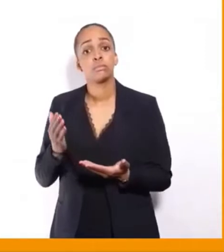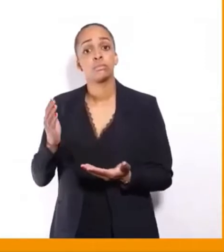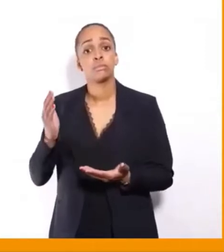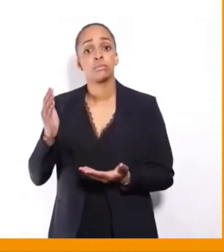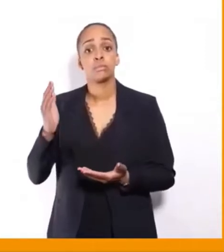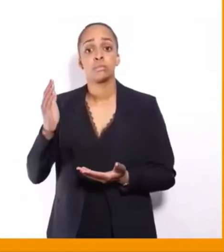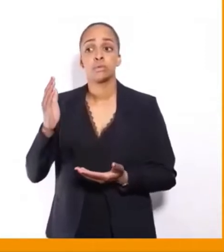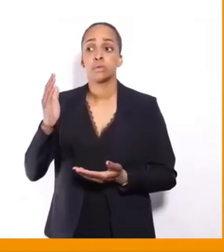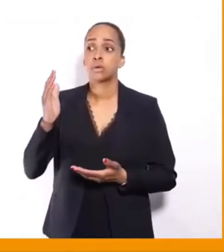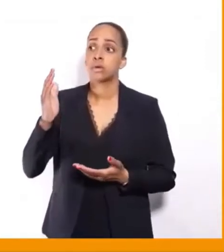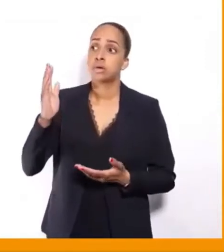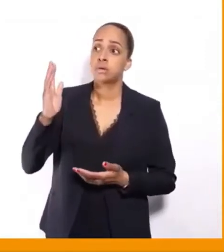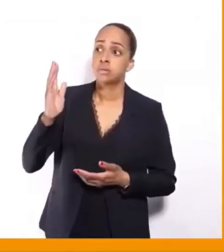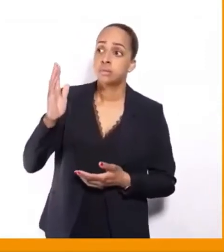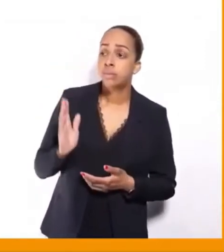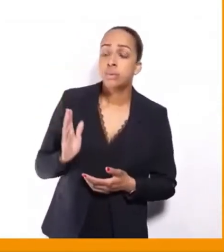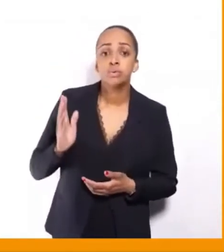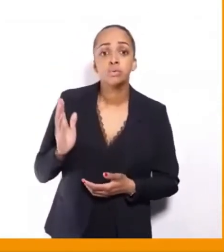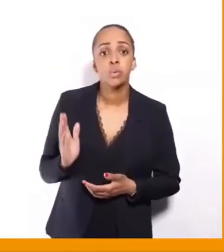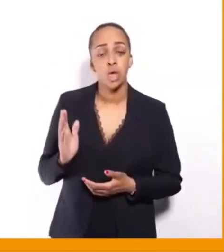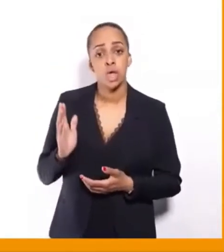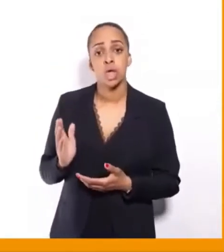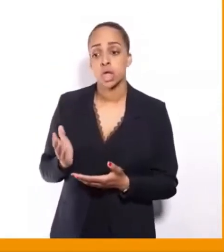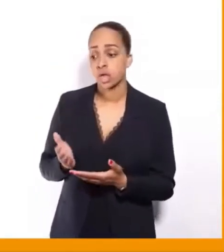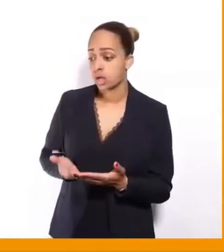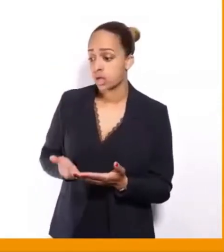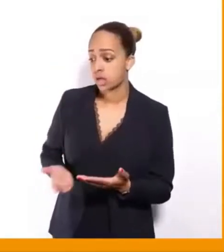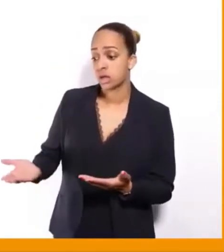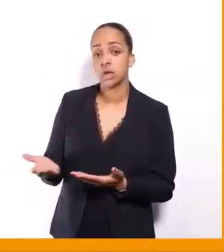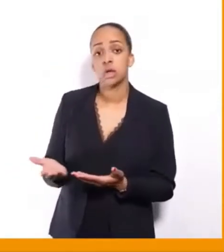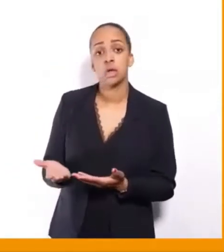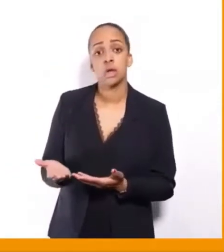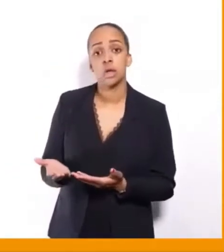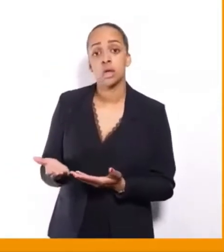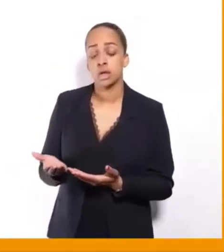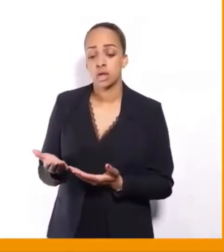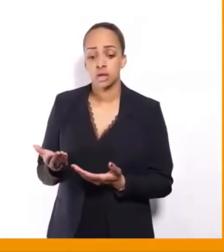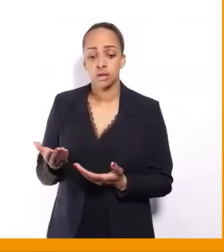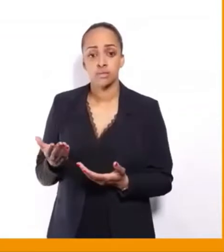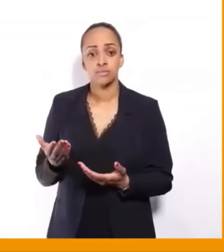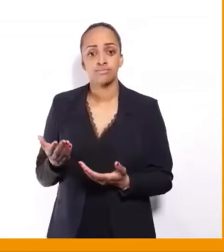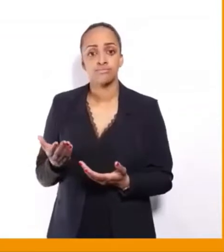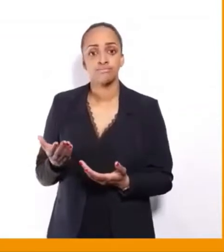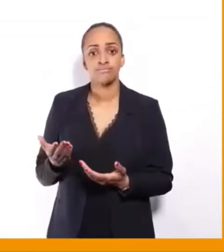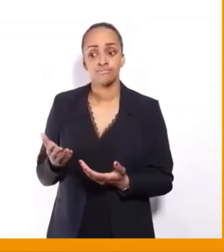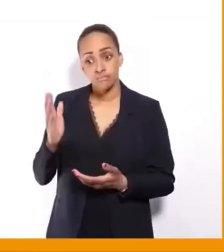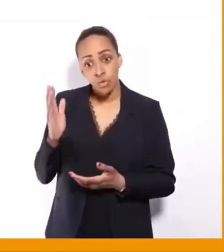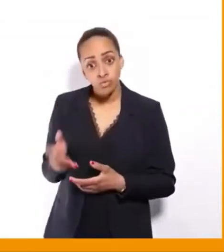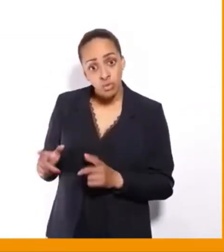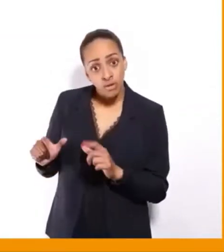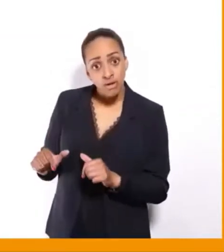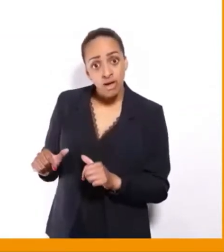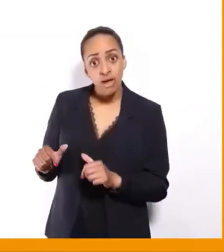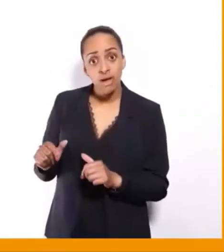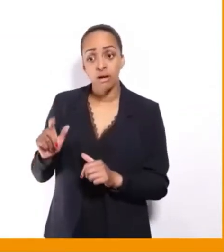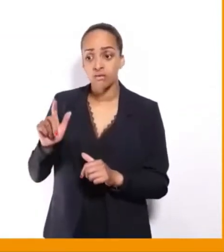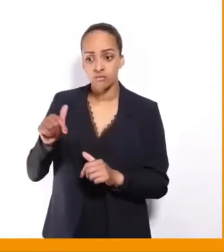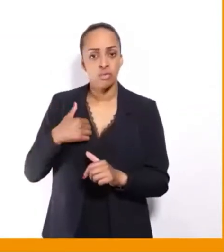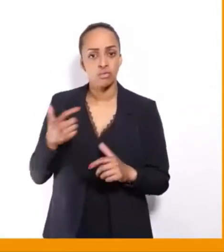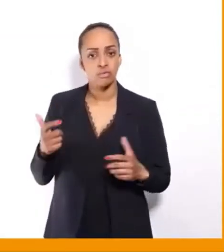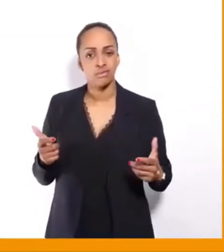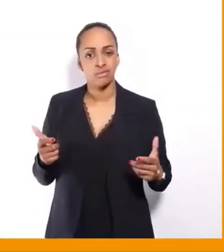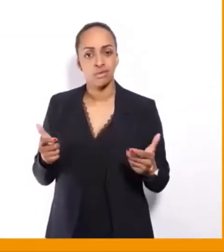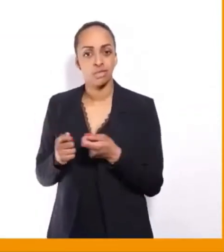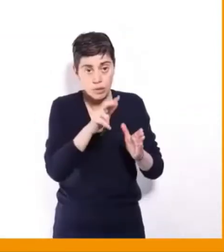euh, pour pallier un handicap devraient être de toute façon couverts par